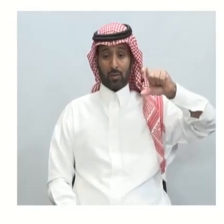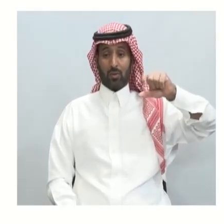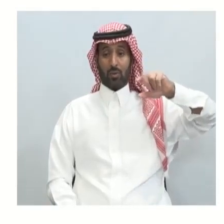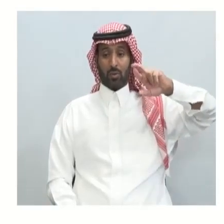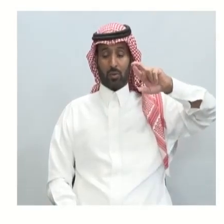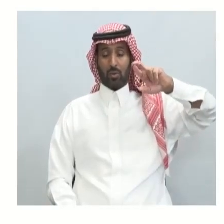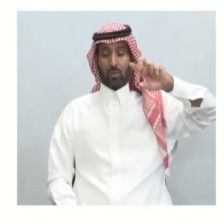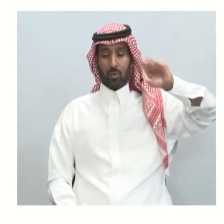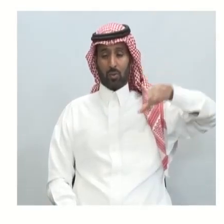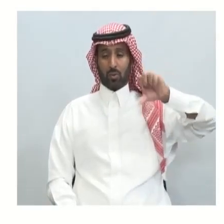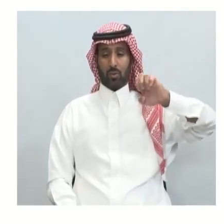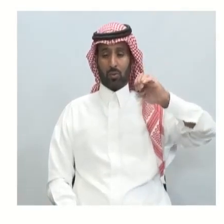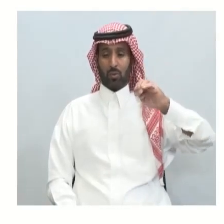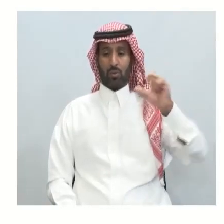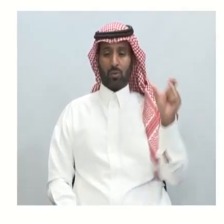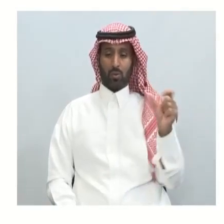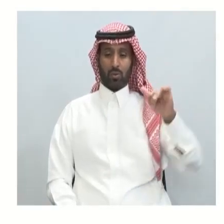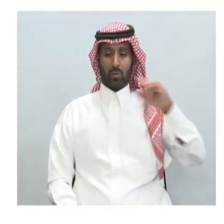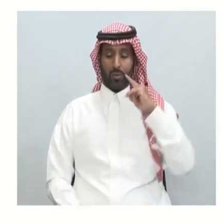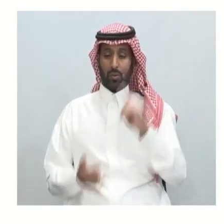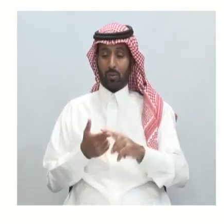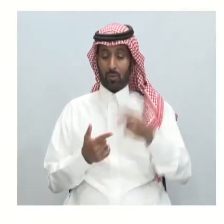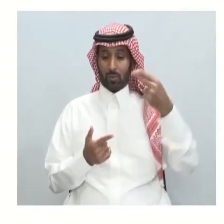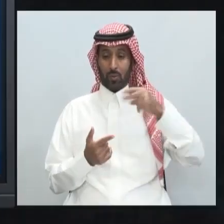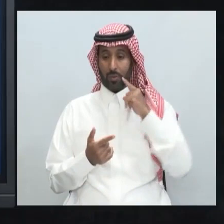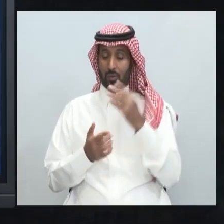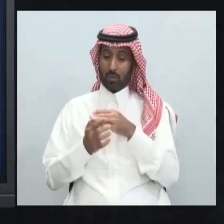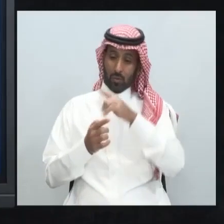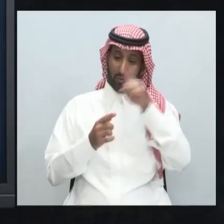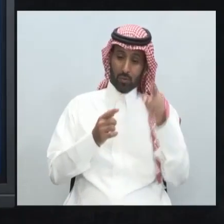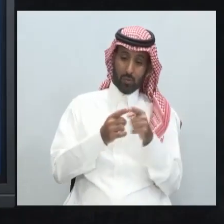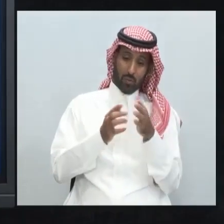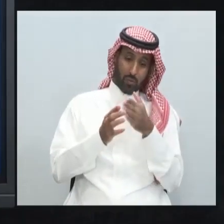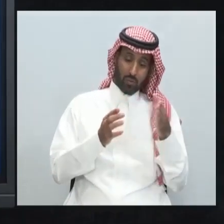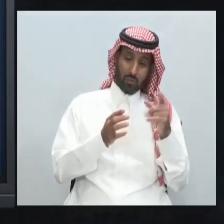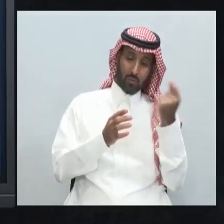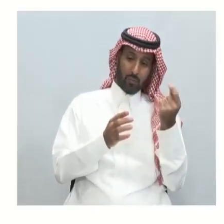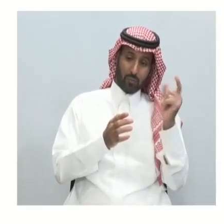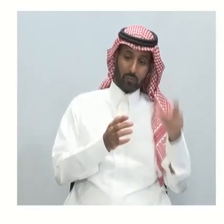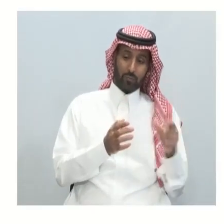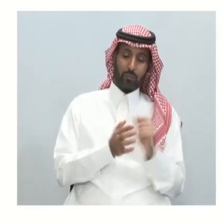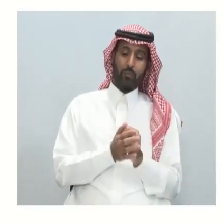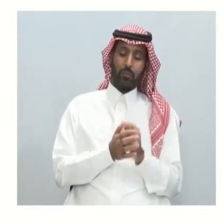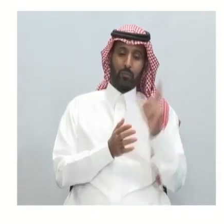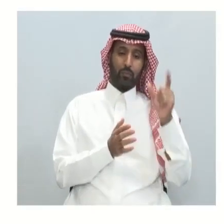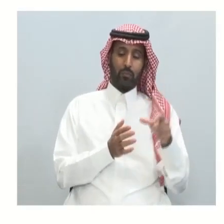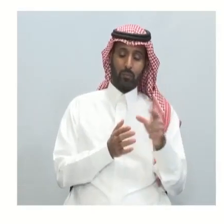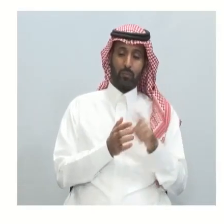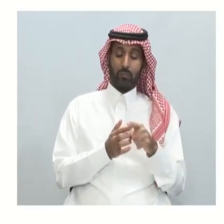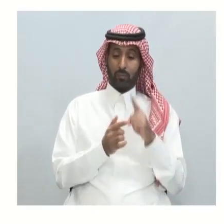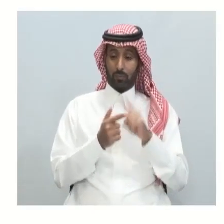ذره هيدروجين هذه ذره الهيدروجين تقع عند نهايه الجزيء او عند احد الاقطاب